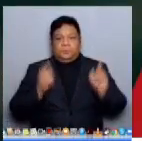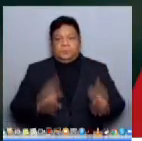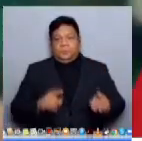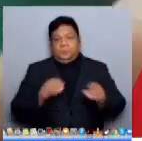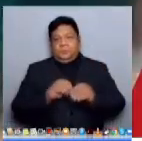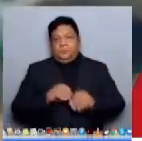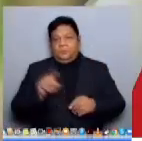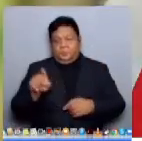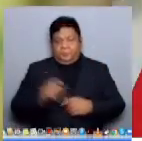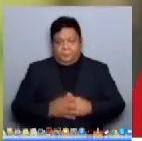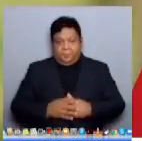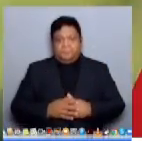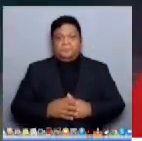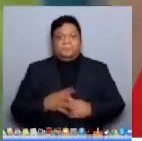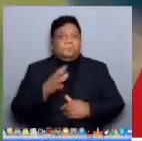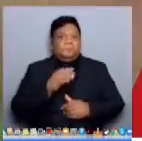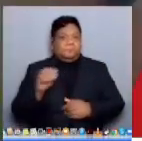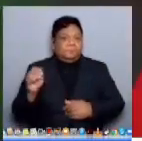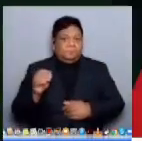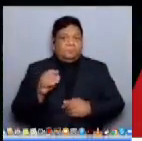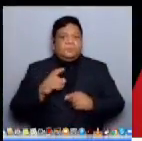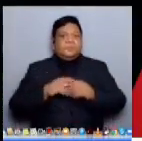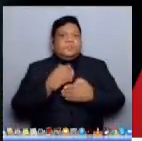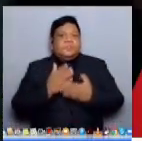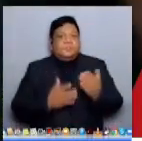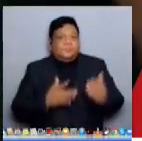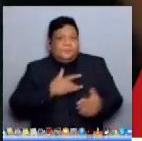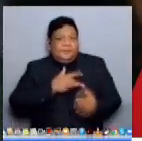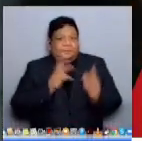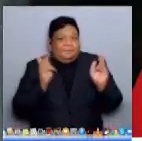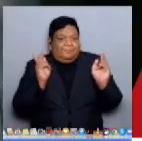maging ang ilang mga nakakakilig na tagpo.